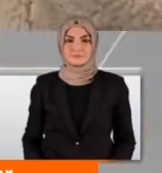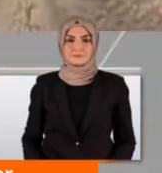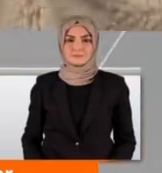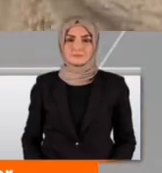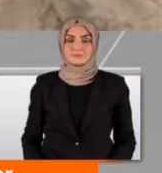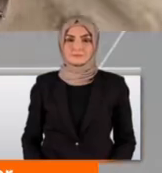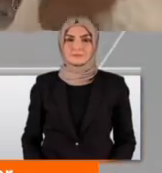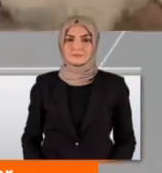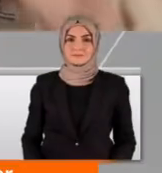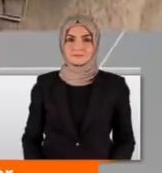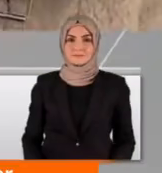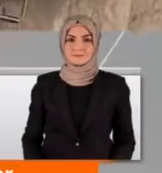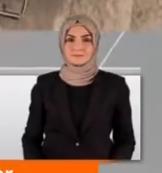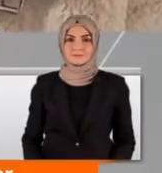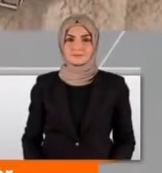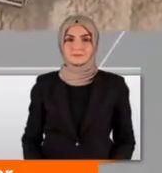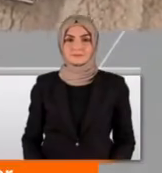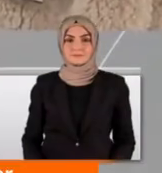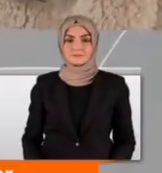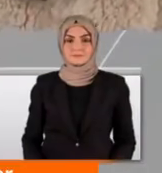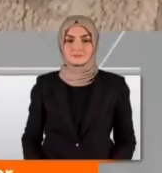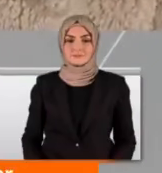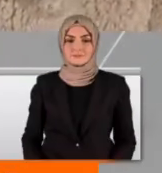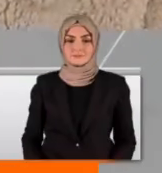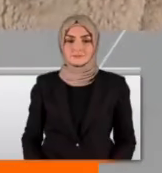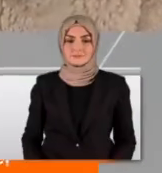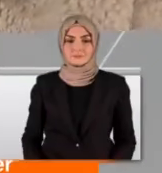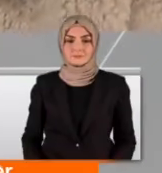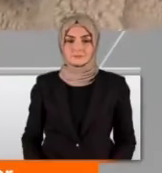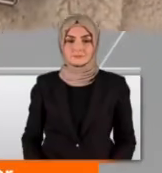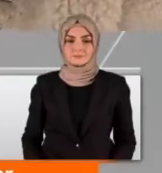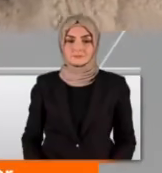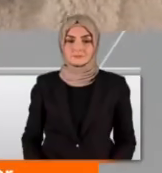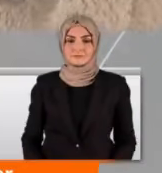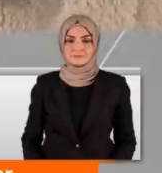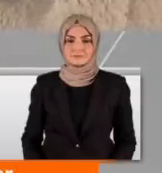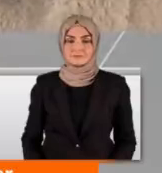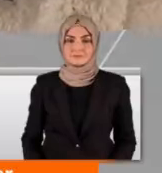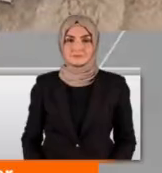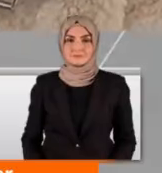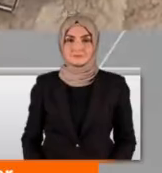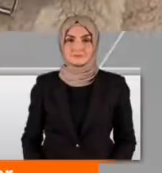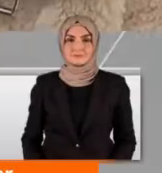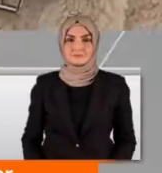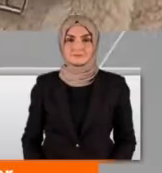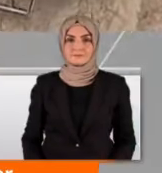beslenmesi gerekiyor Bu sırada kaçırdı bebeği yapacağım bilmiyorum